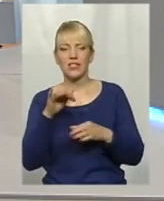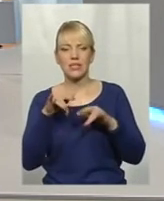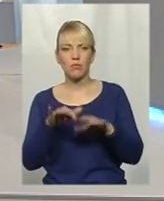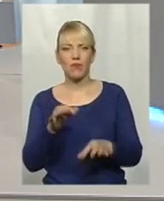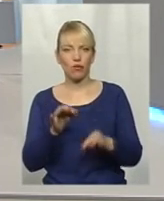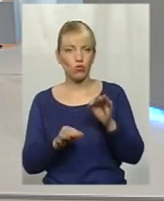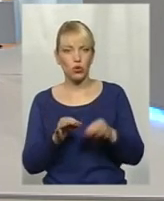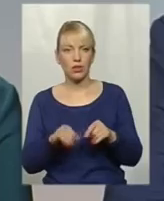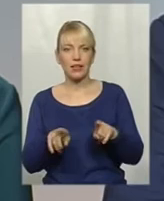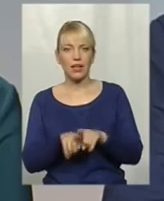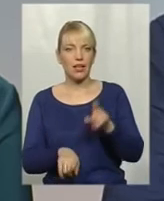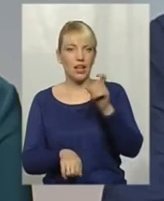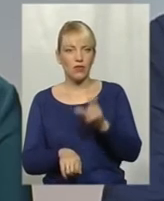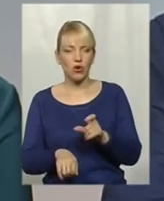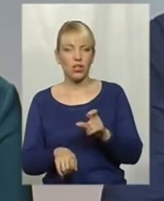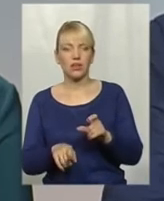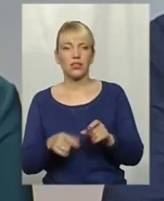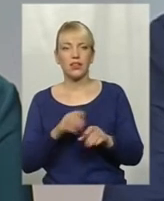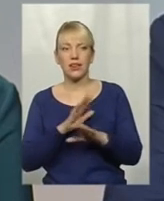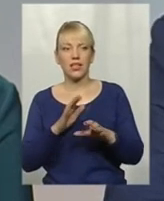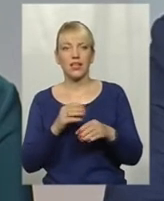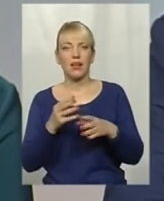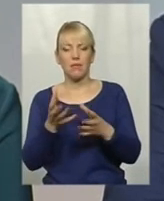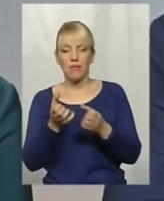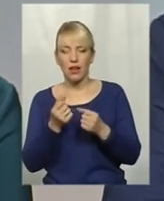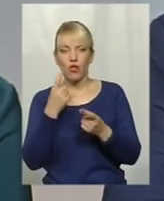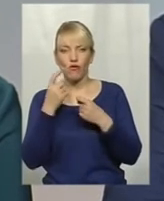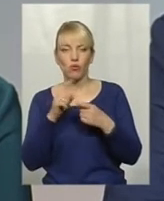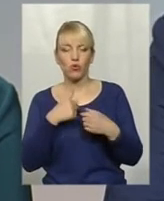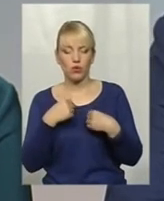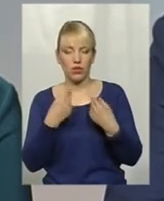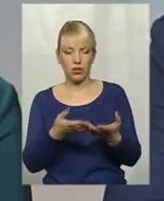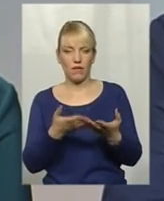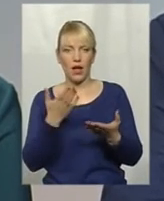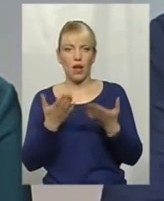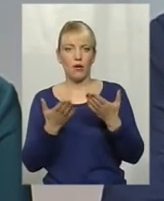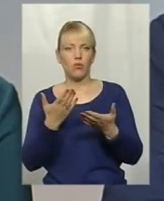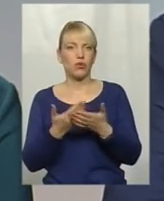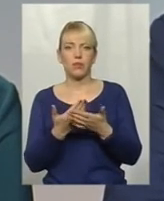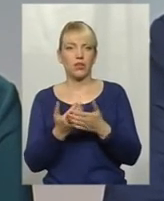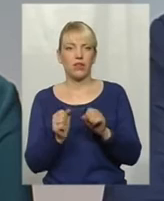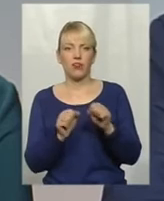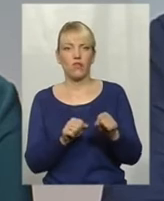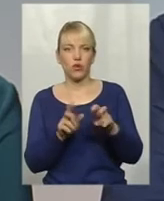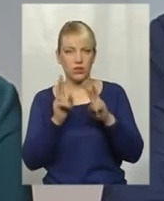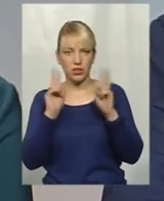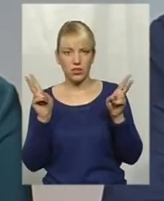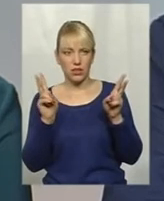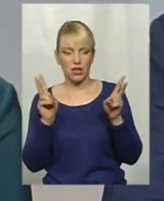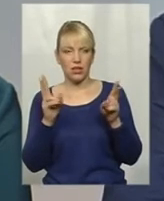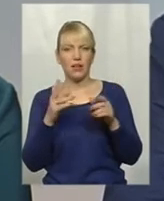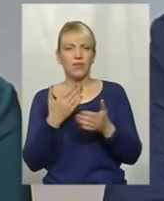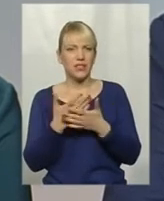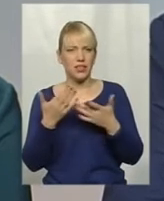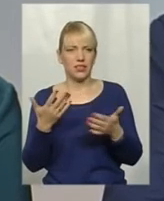адвокат не сприймає інформацію, яку йому надав, або адвокат, виходить, не знаю, різні випадки бувають такого неприємного